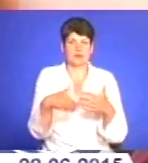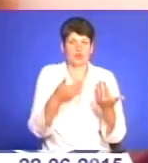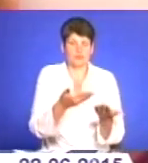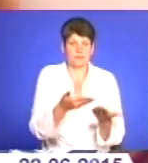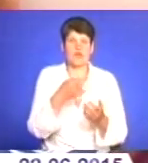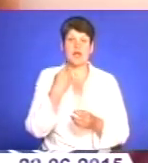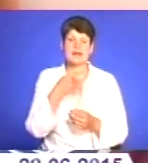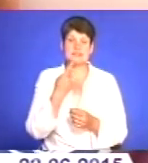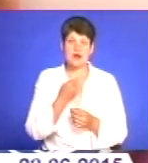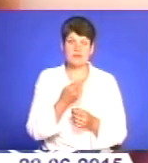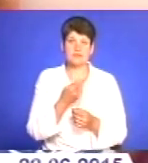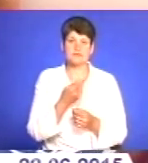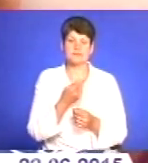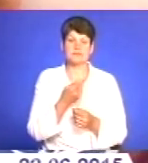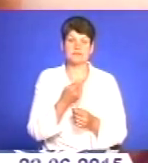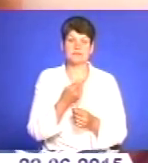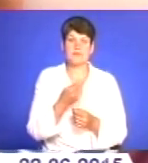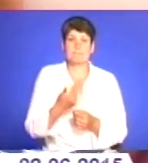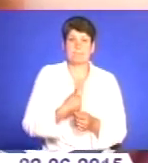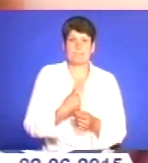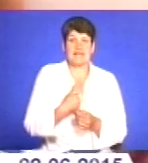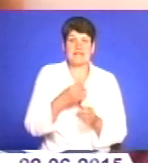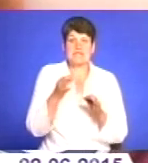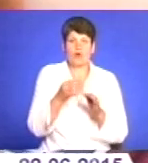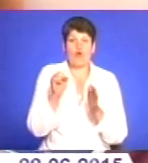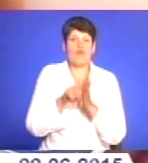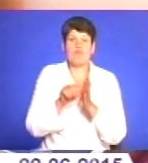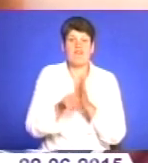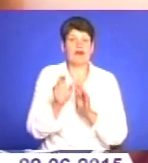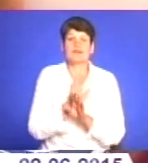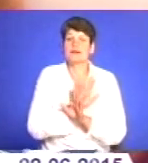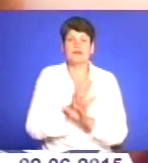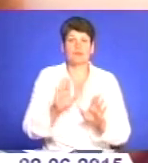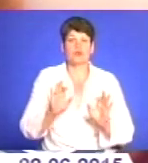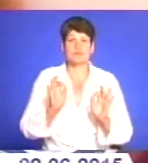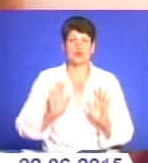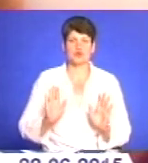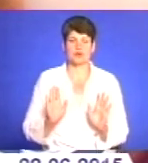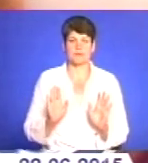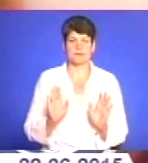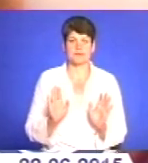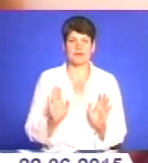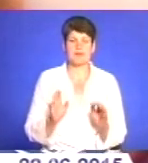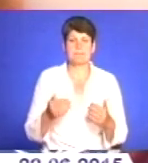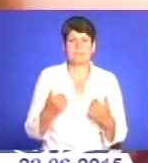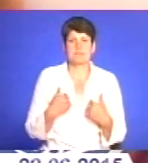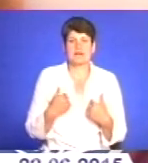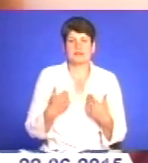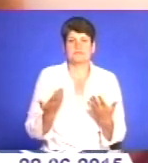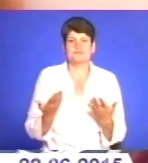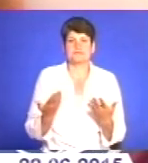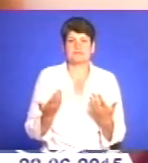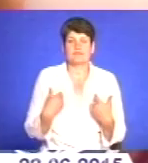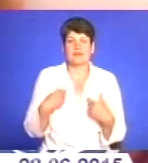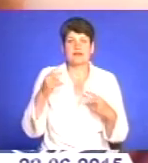казав, що ми, каже, нікого вбивати не будемо, нічого. Ми, якби, я не